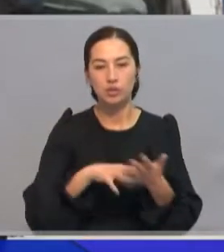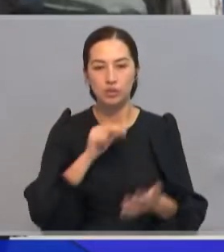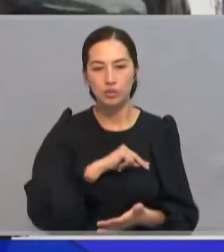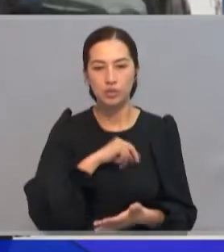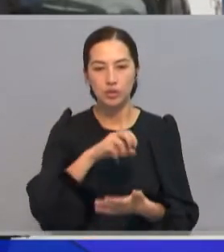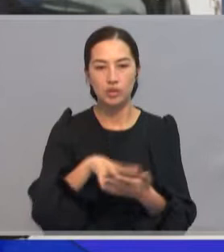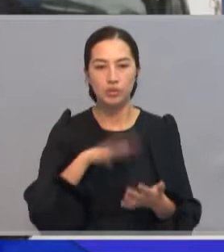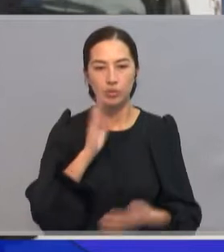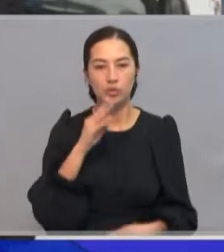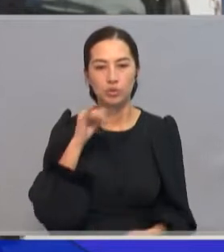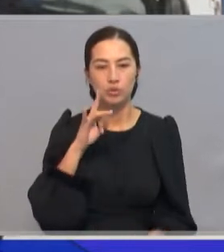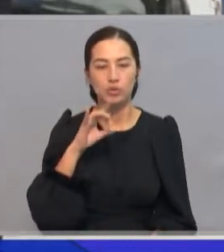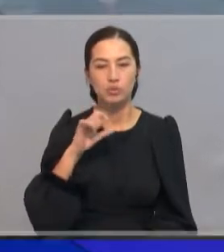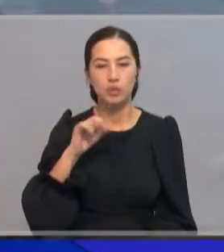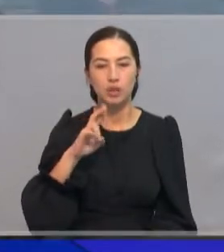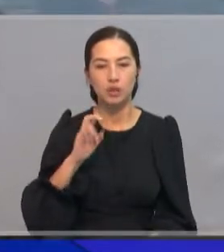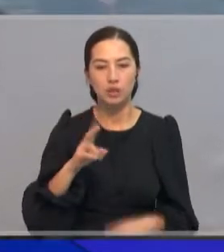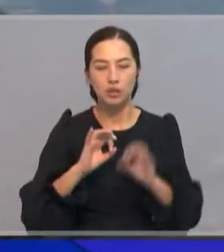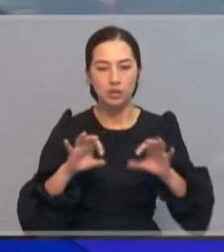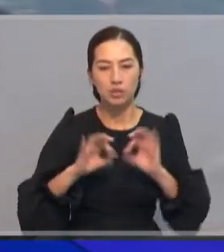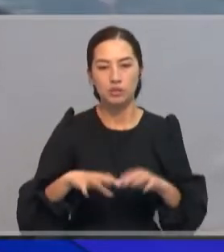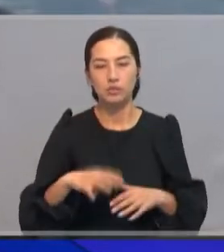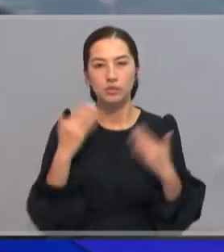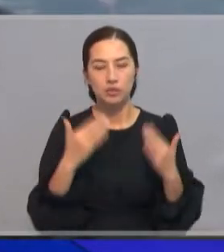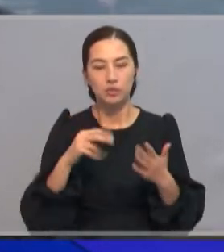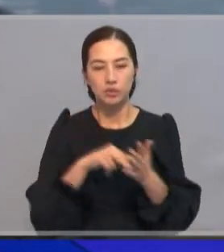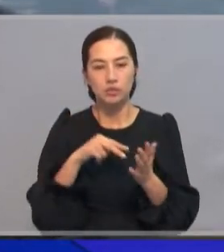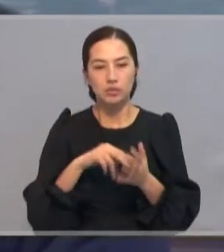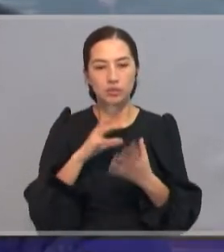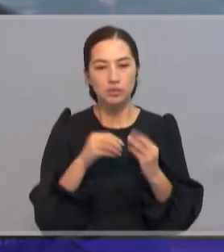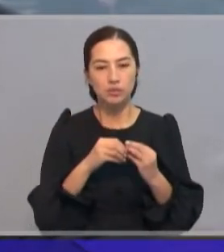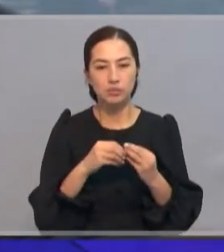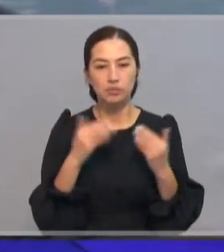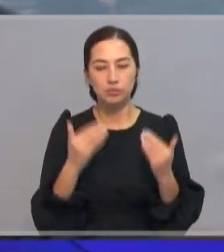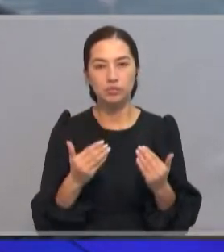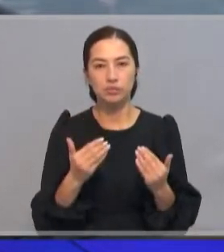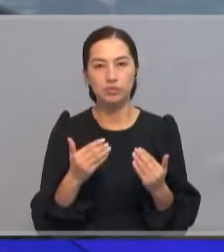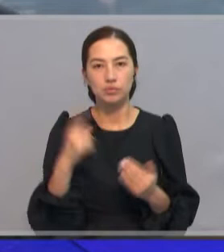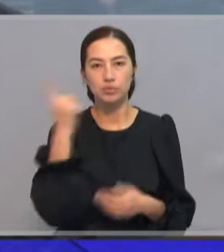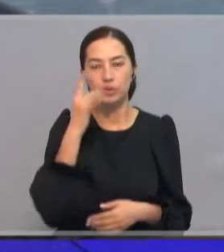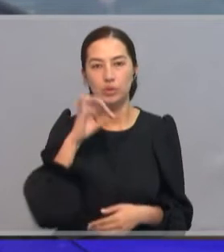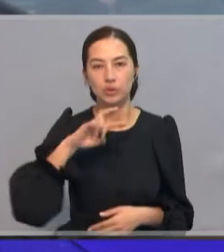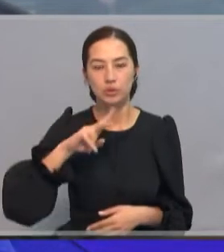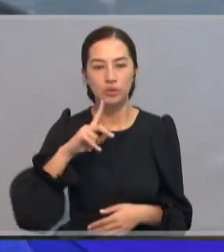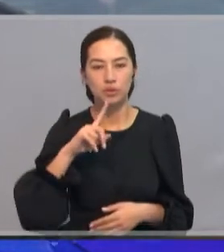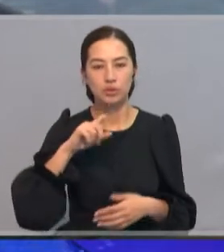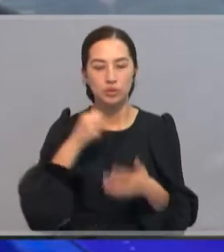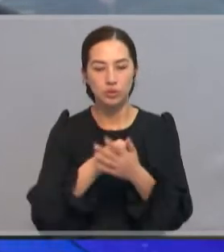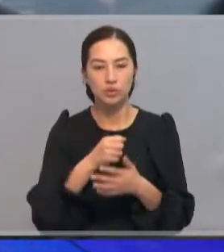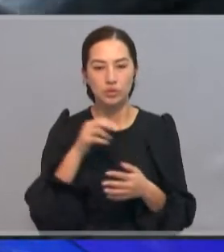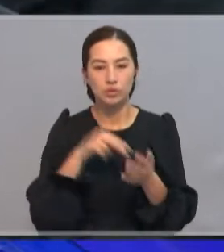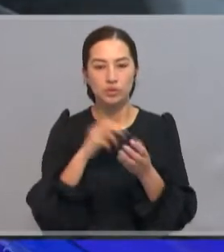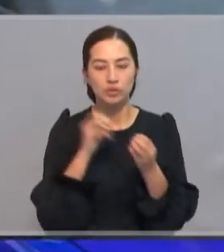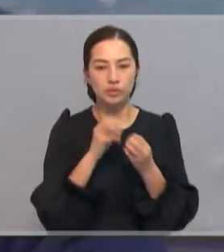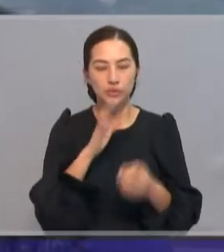дейді Тұрышбек Елшібаев. Қазіргі таңда бағаның тұрақты болуы осы 1 шілдеге дейін осы бір қалыпты болатын болды.